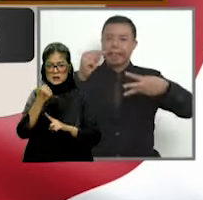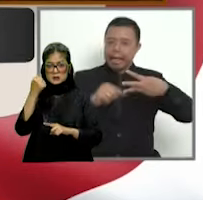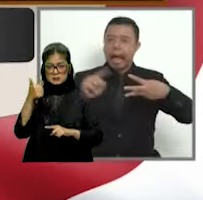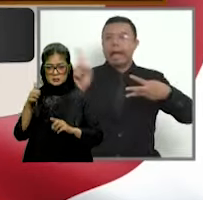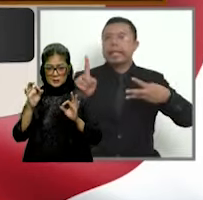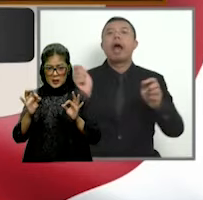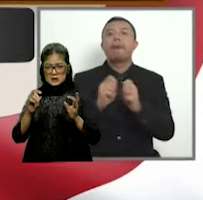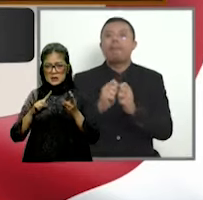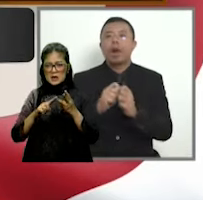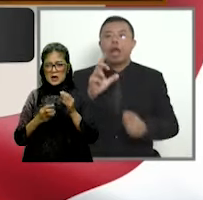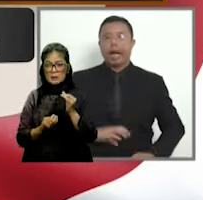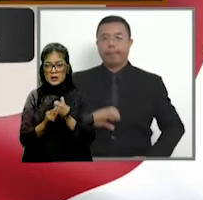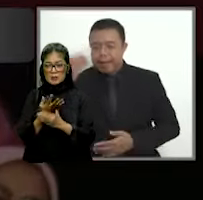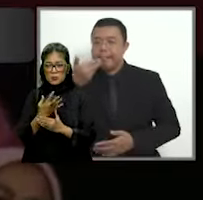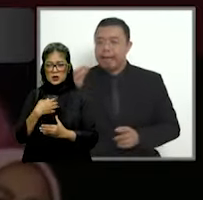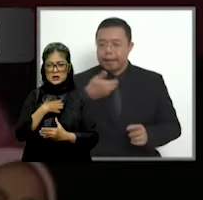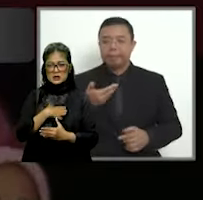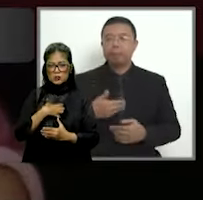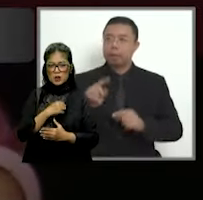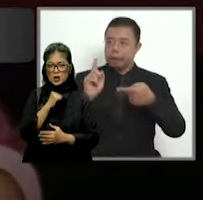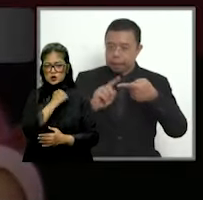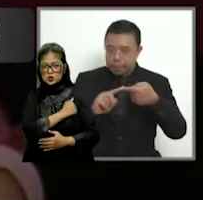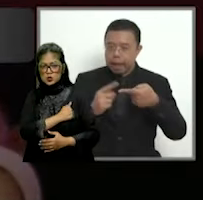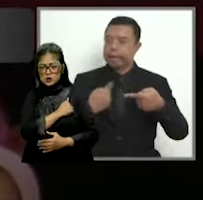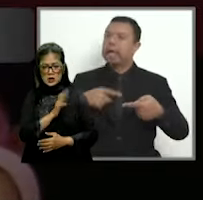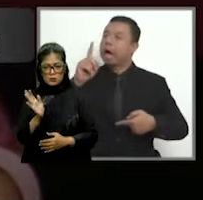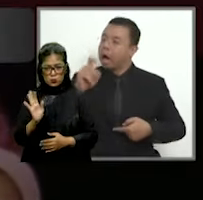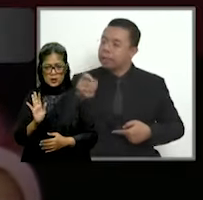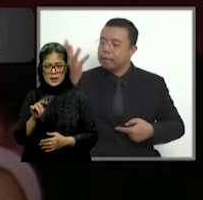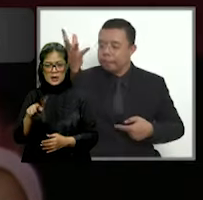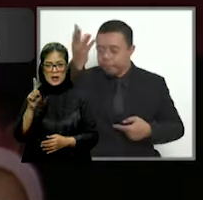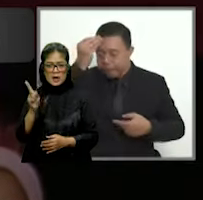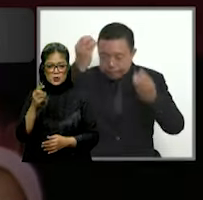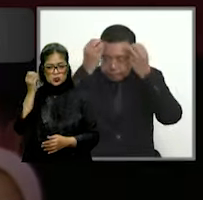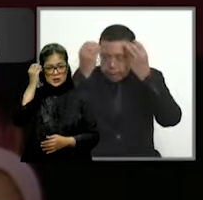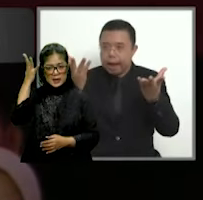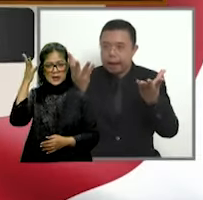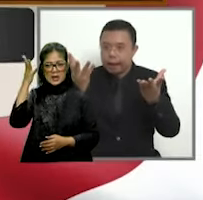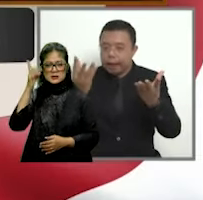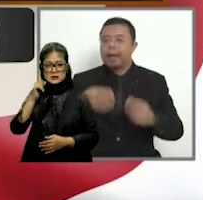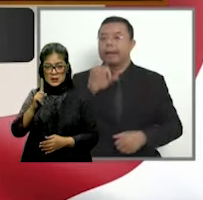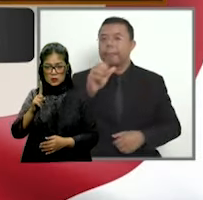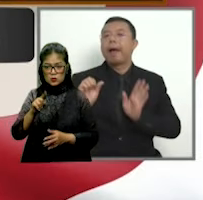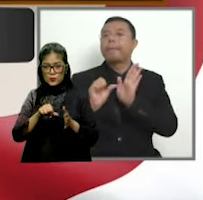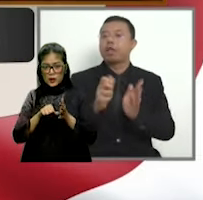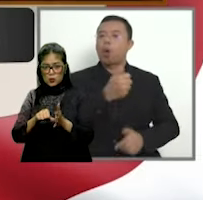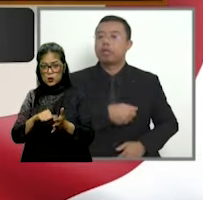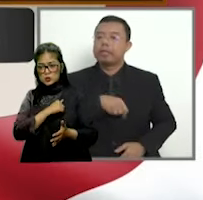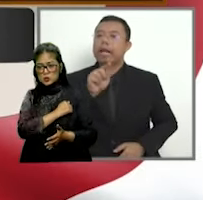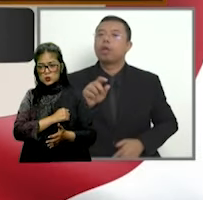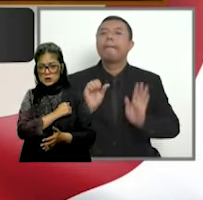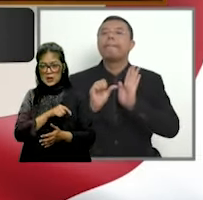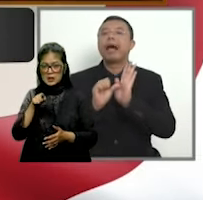menimbulkan kecemburuan-kecemburuan pertama kita harus menyadari bahwa yang disebut sebagai Bansos adalah